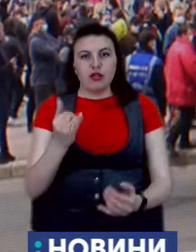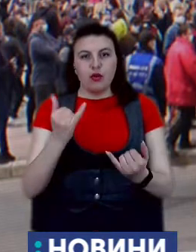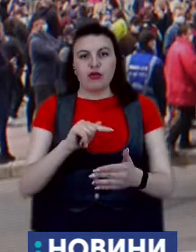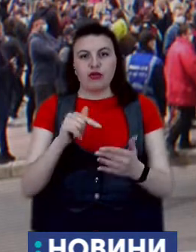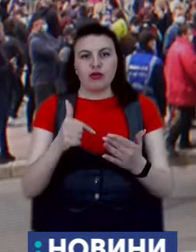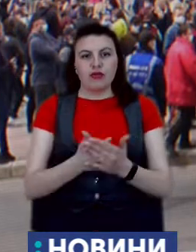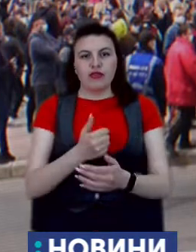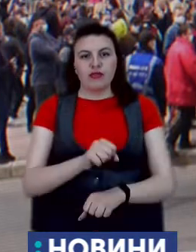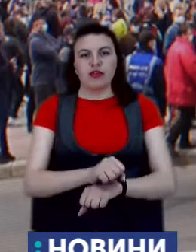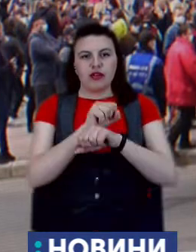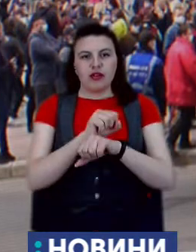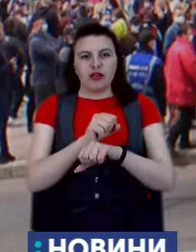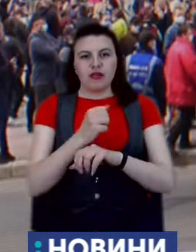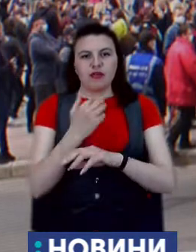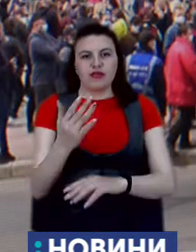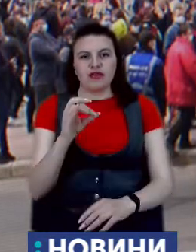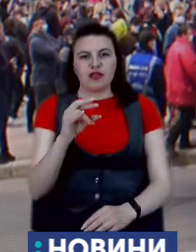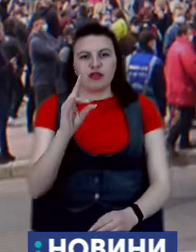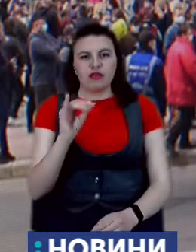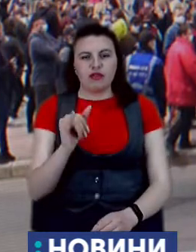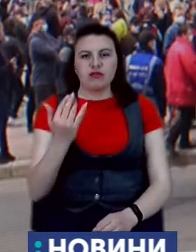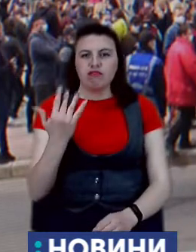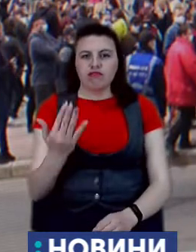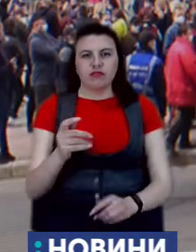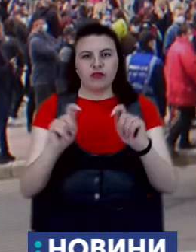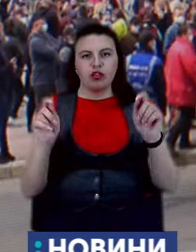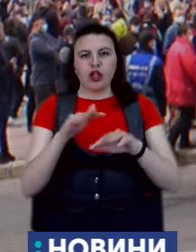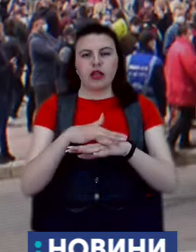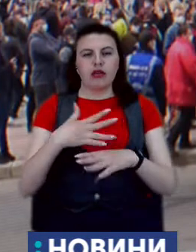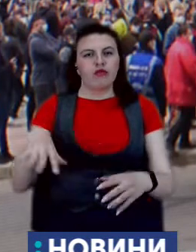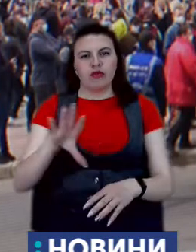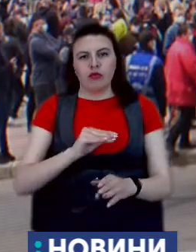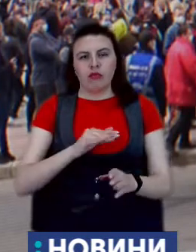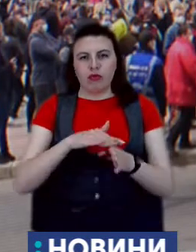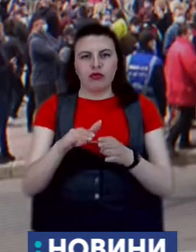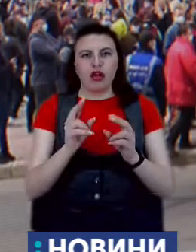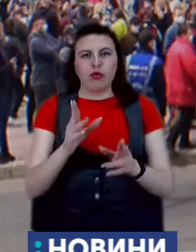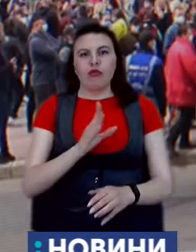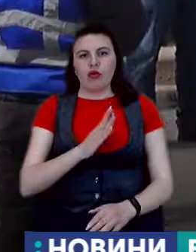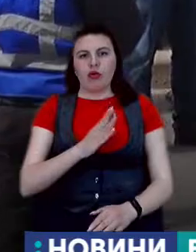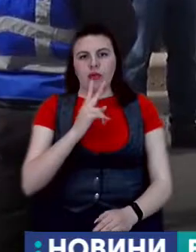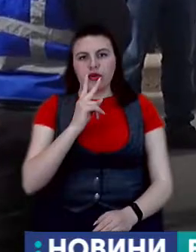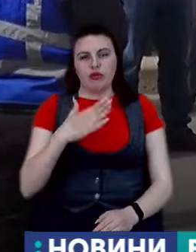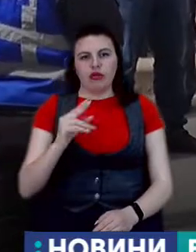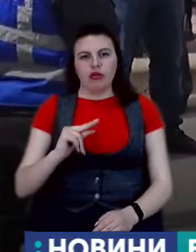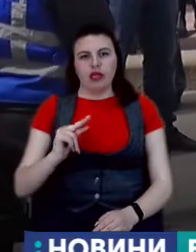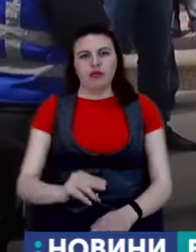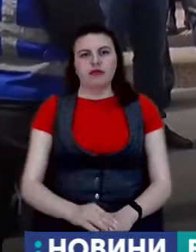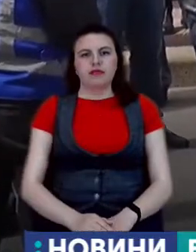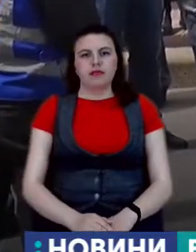у Сєвєродонецьку. Вимагали відкрити ринки повністю. Як то було, бачили мої колеги.